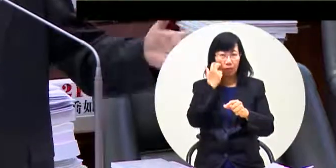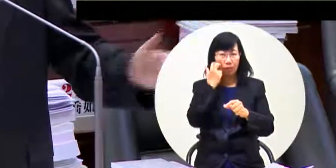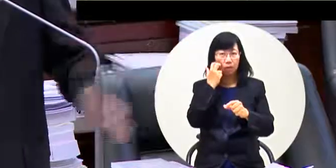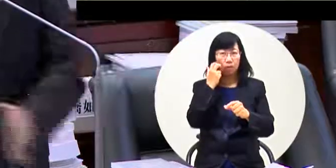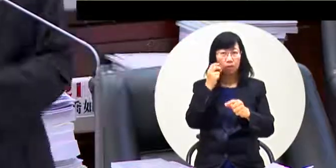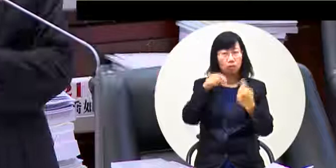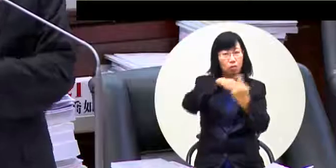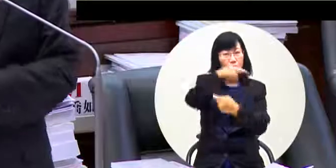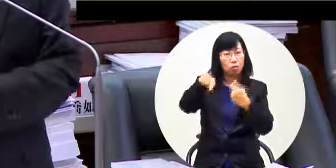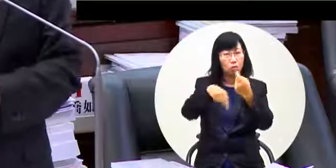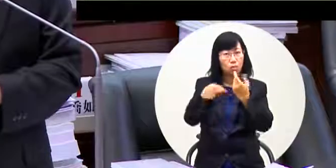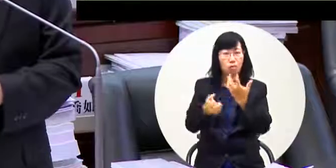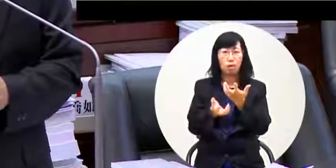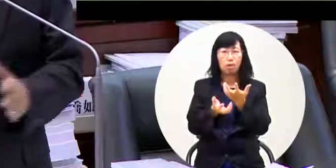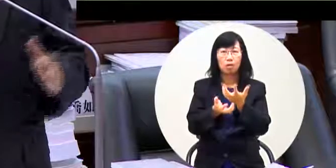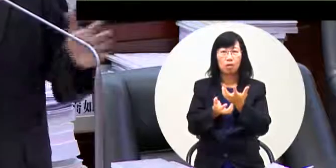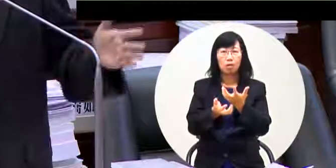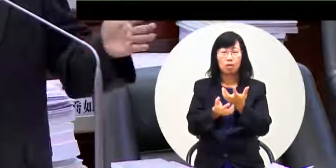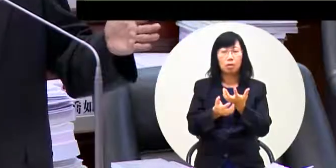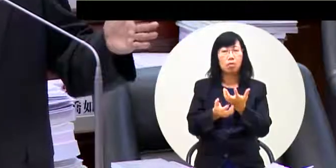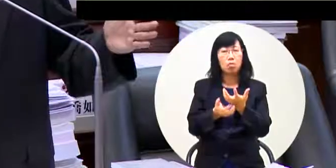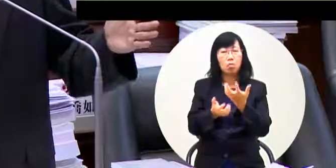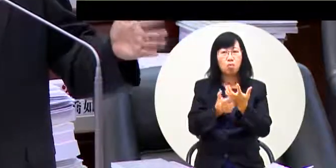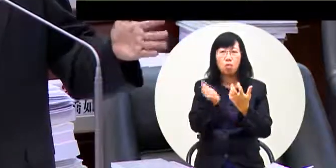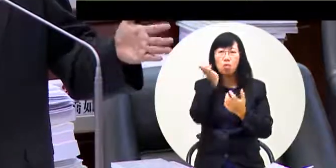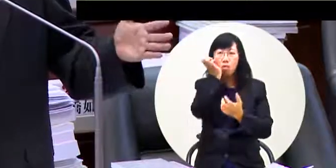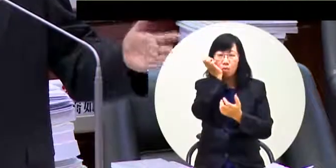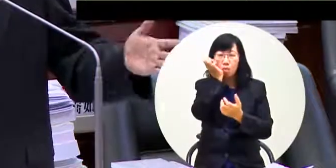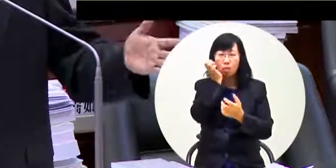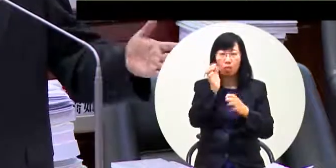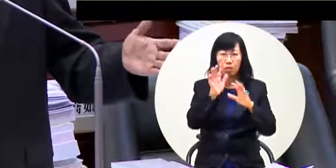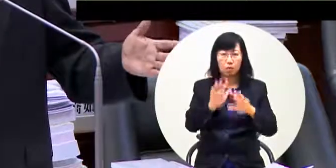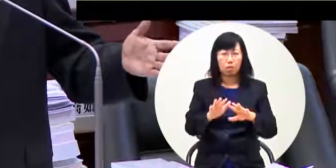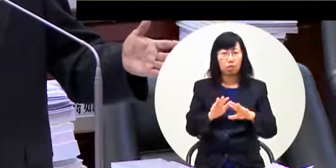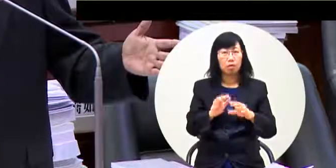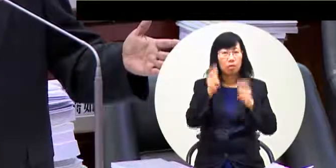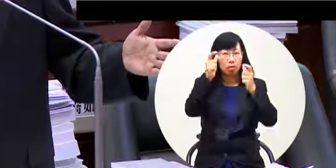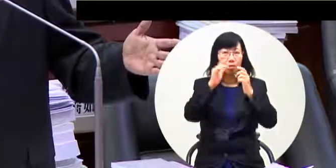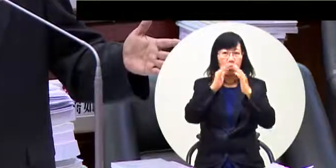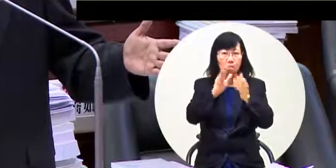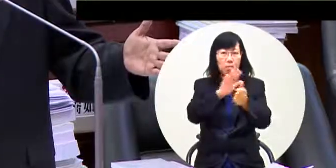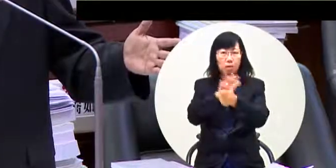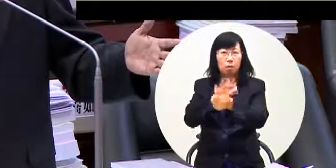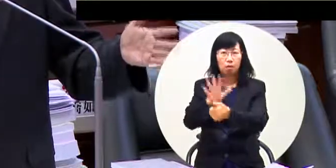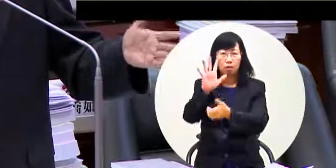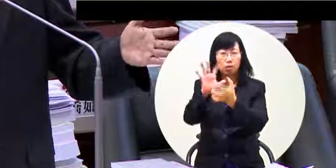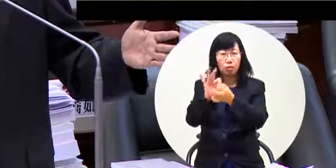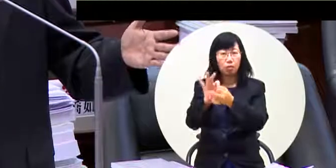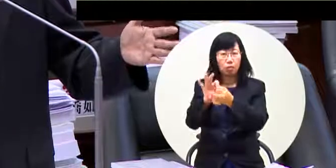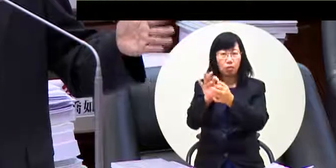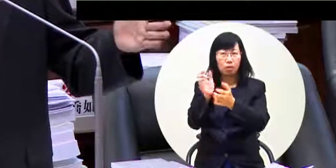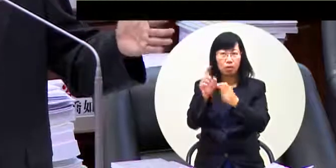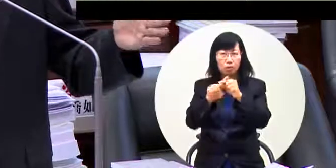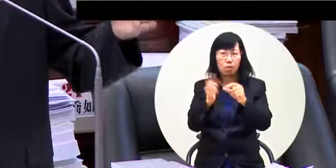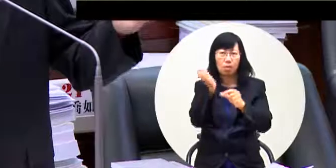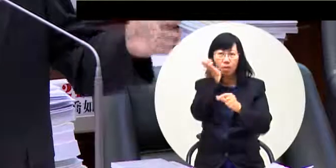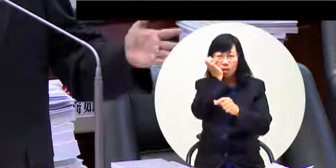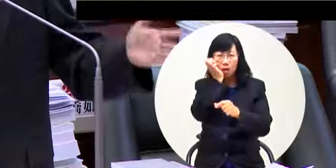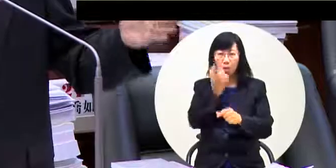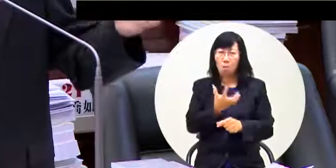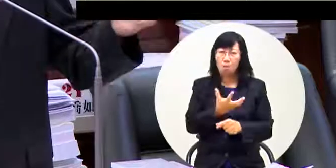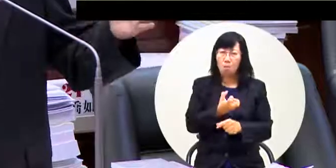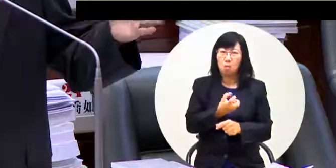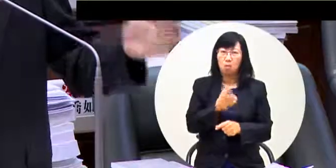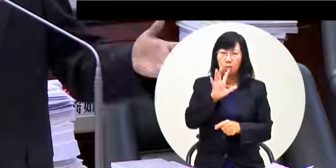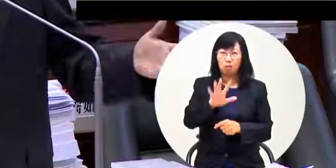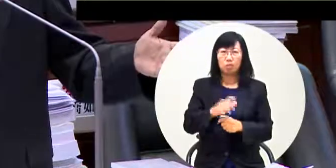政府好不容易把它消，那是他们中钢的团一听。大家都知道中钢的转炉